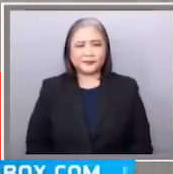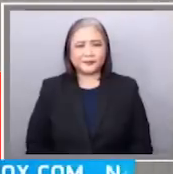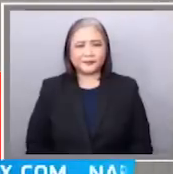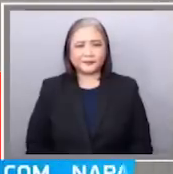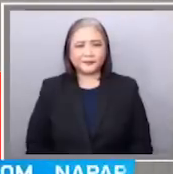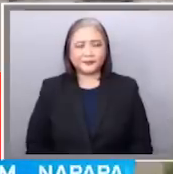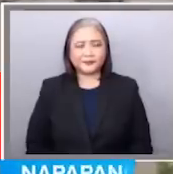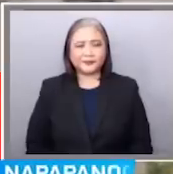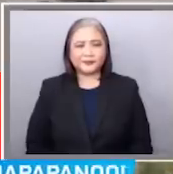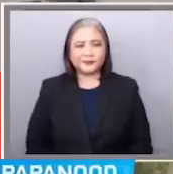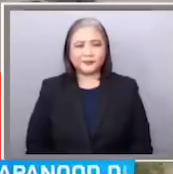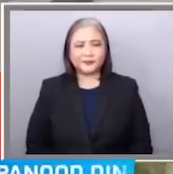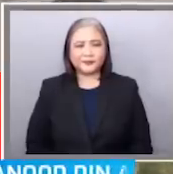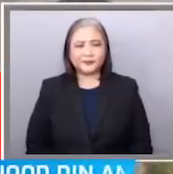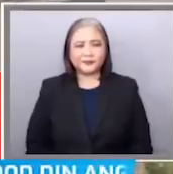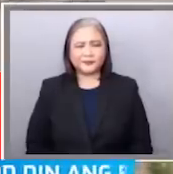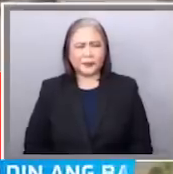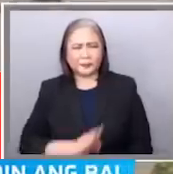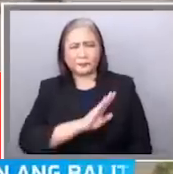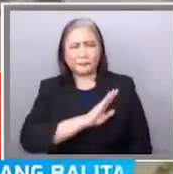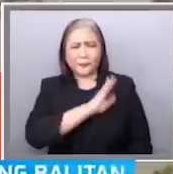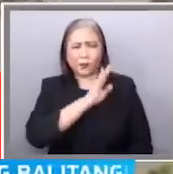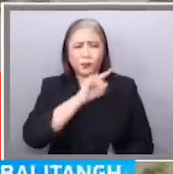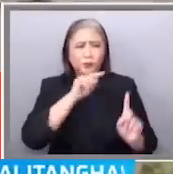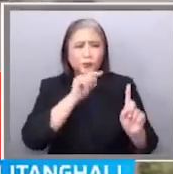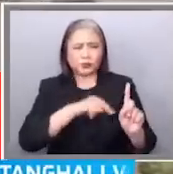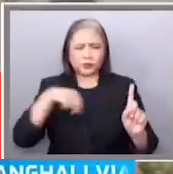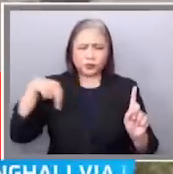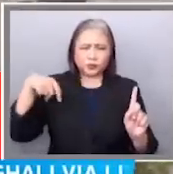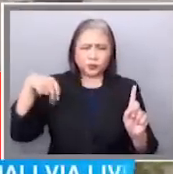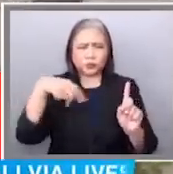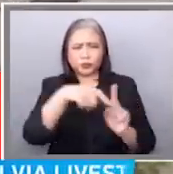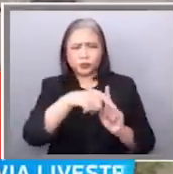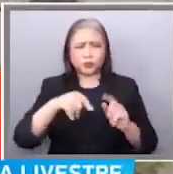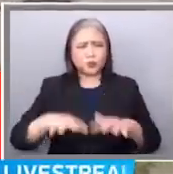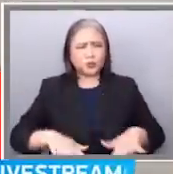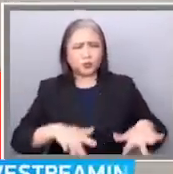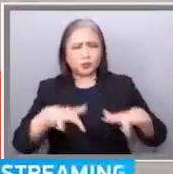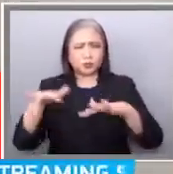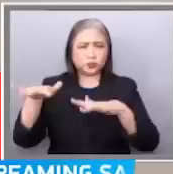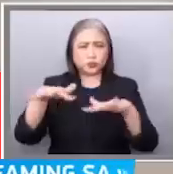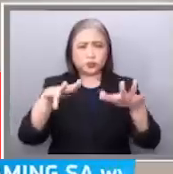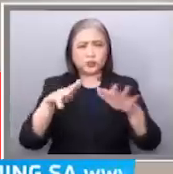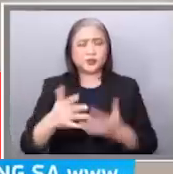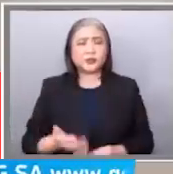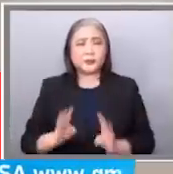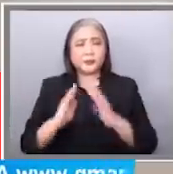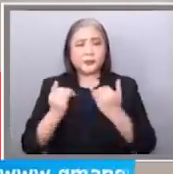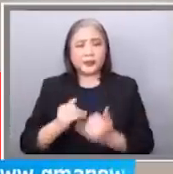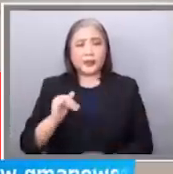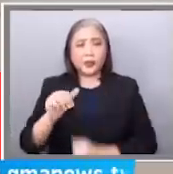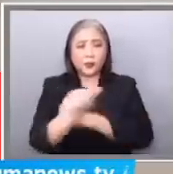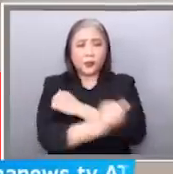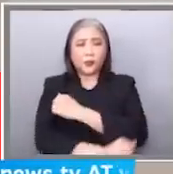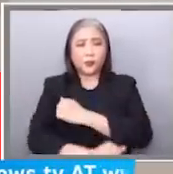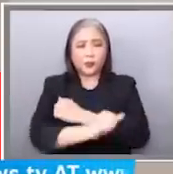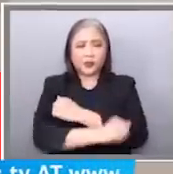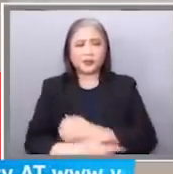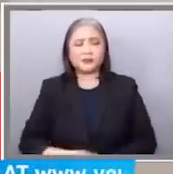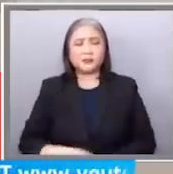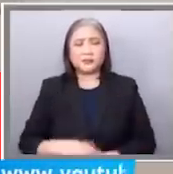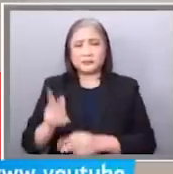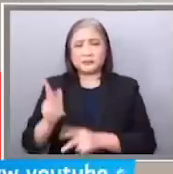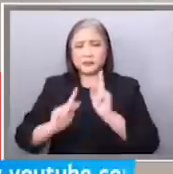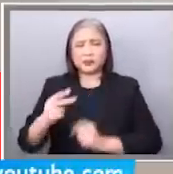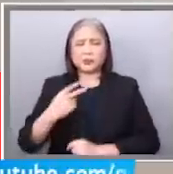Buwis buhay ang pagtawid ng ilang residente sa rumaragasang tubig sa Barangay Ura sa Dilasag, Aurora. Stranded ang marami matapos bahain ang mga